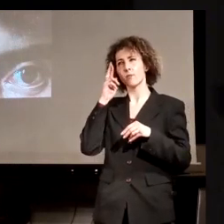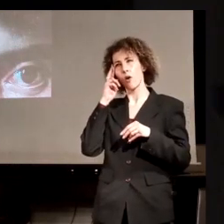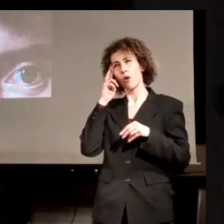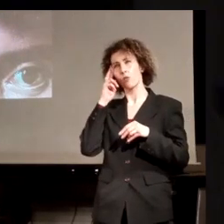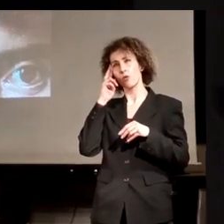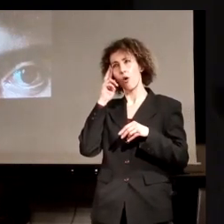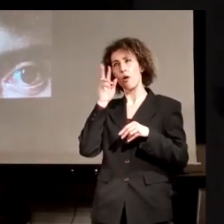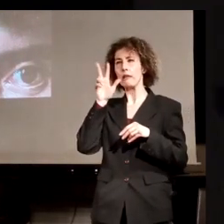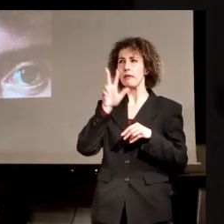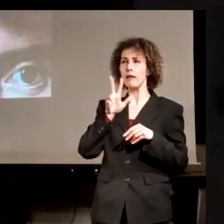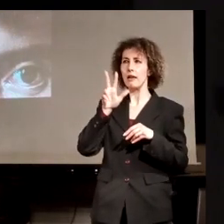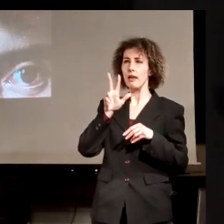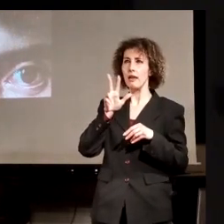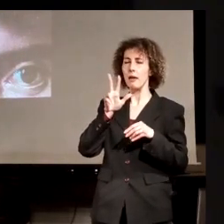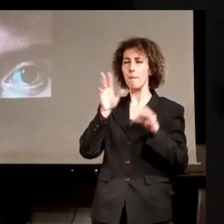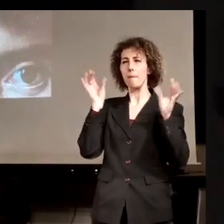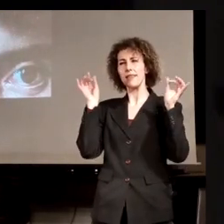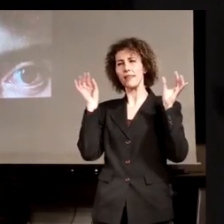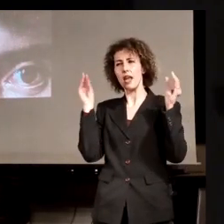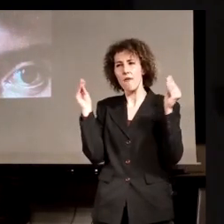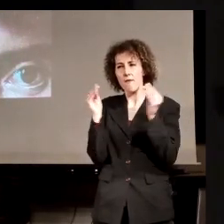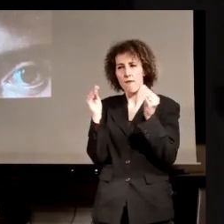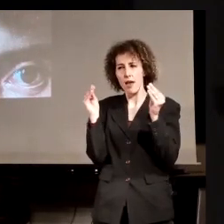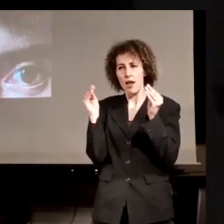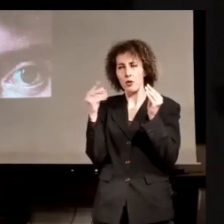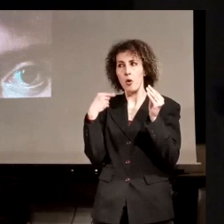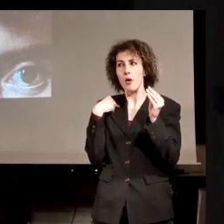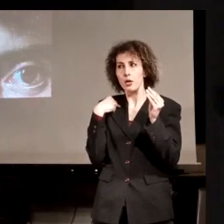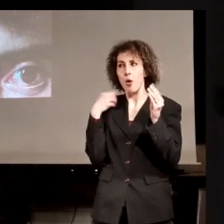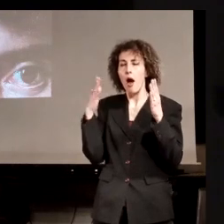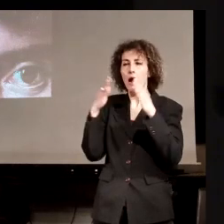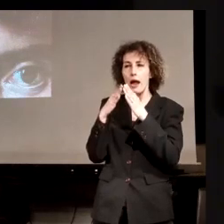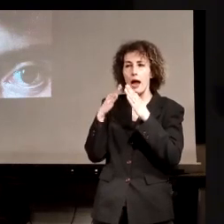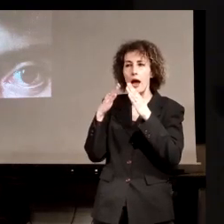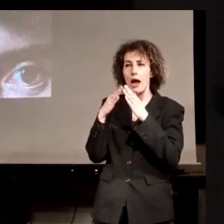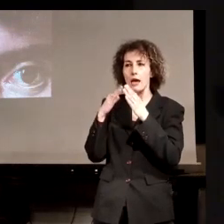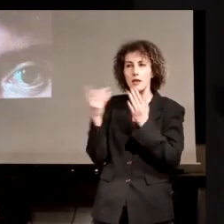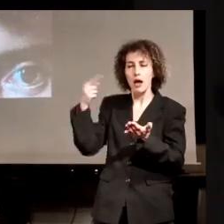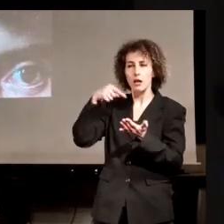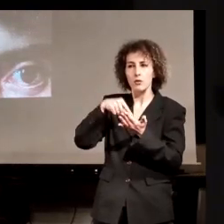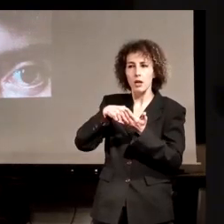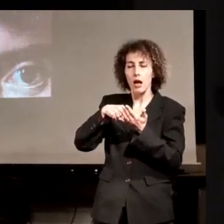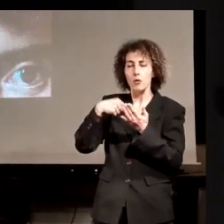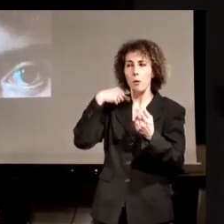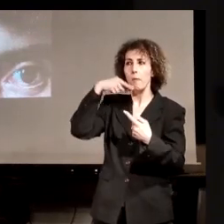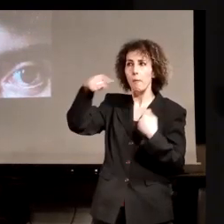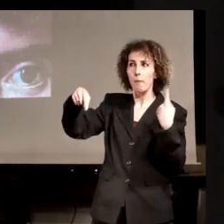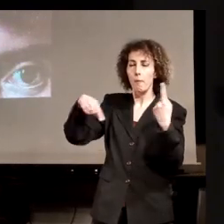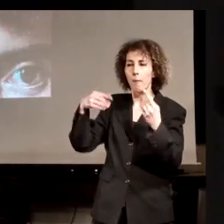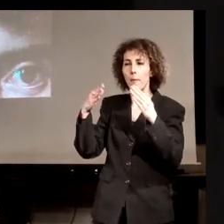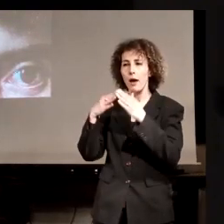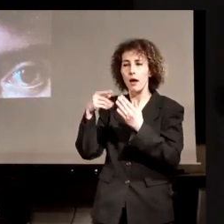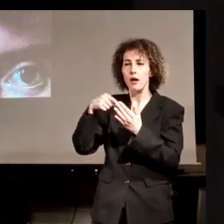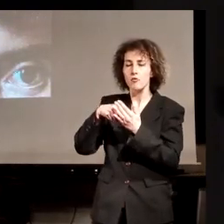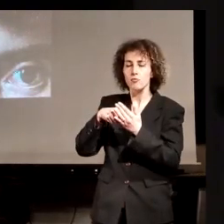di una nera mattina d'inverno e me ne tornavo a casa da un qualche posto in capo al mondo attraversando una